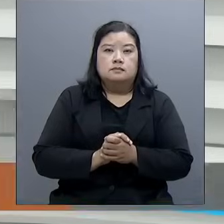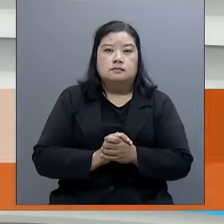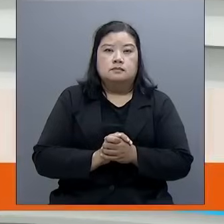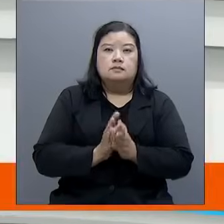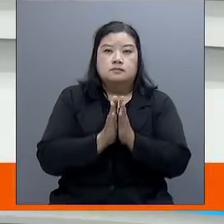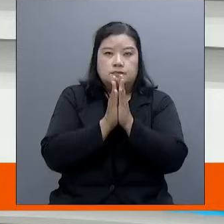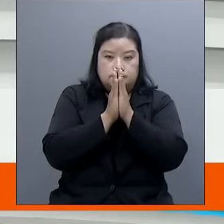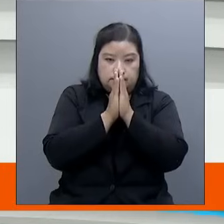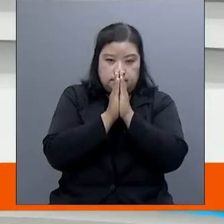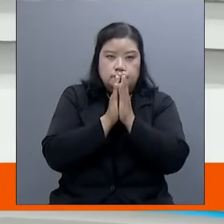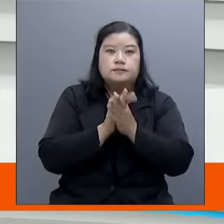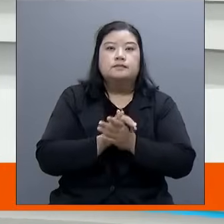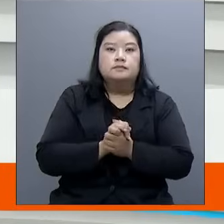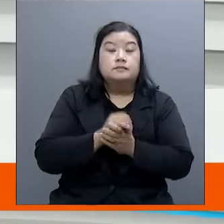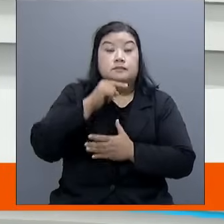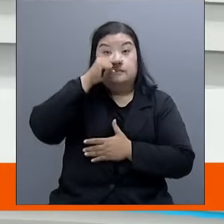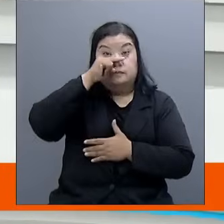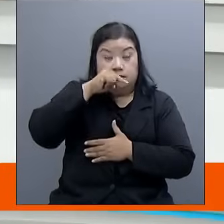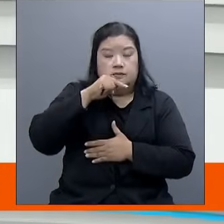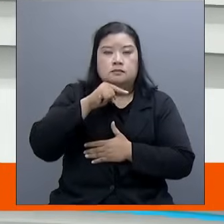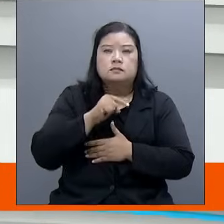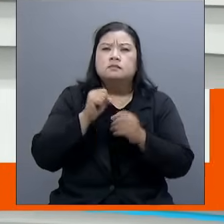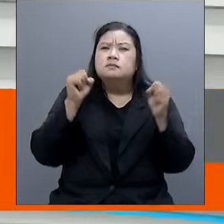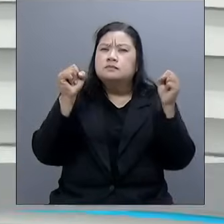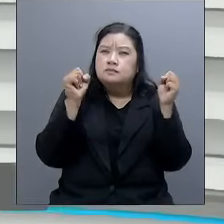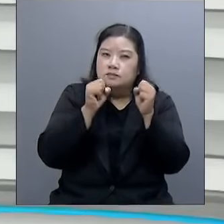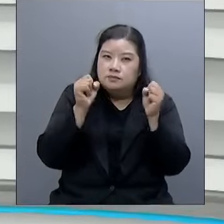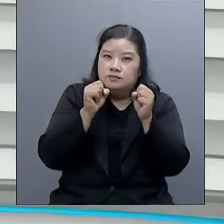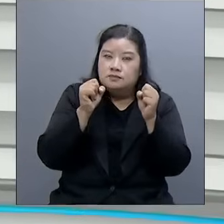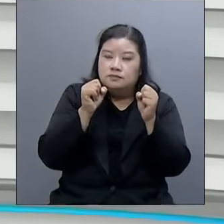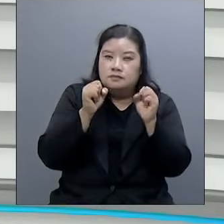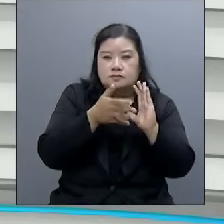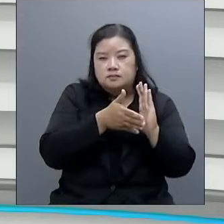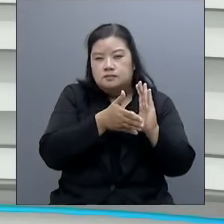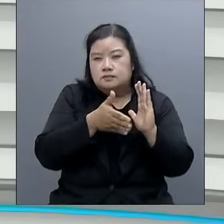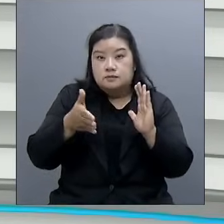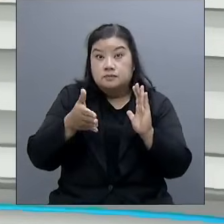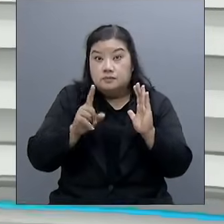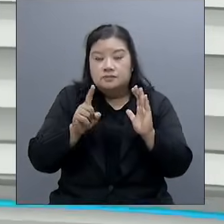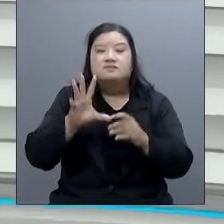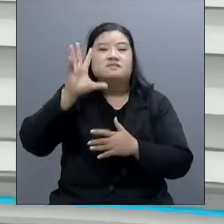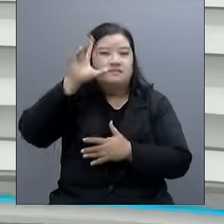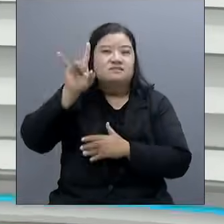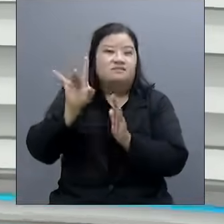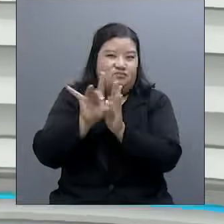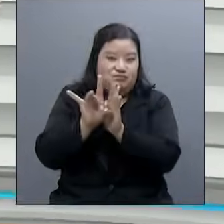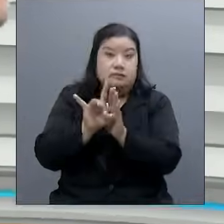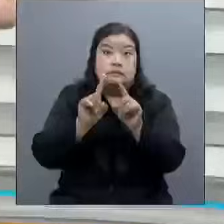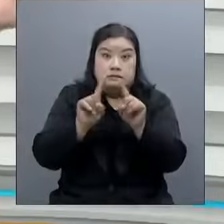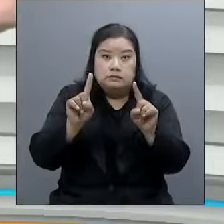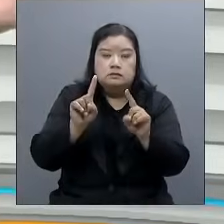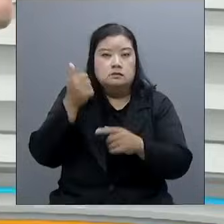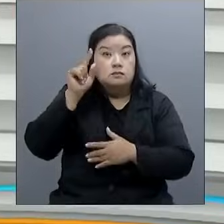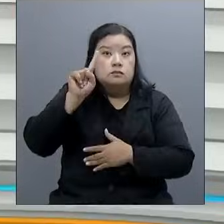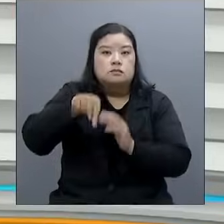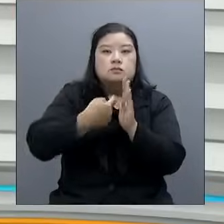วัสดีค่ะสภาพอากาศในระยะนี้นะคะอุณหภูมิก็ยังคงเพิ่มสูงขึ้นต่อเนื่องไปจนกระทั่งถึงวันพรุ่งนี้นะคะโดยใน24ชั่วโมงข้างหน้านี้บริเว